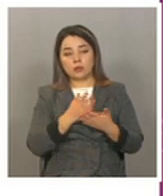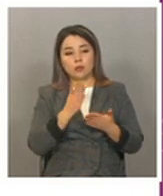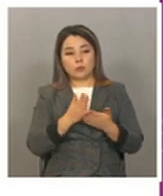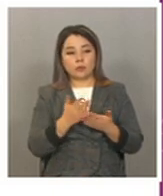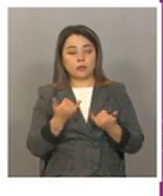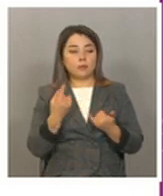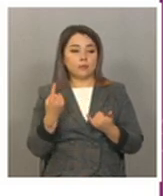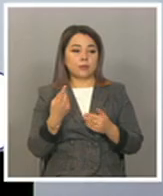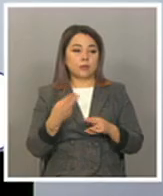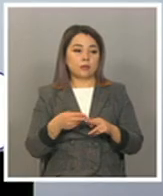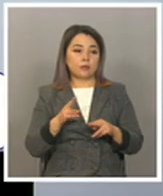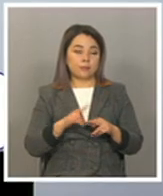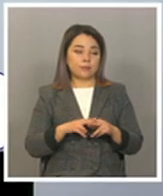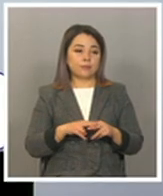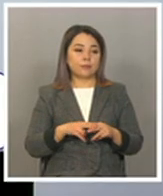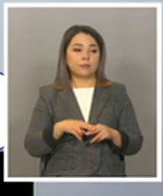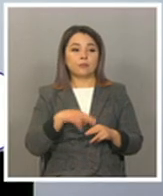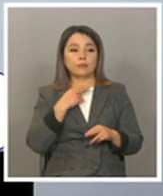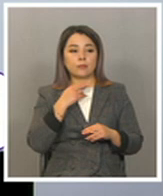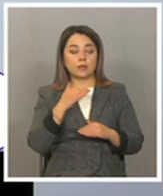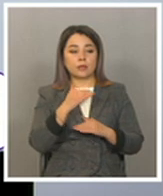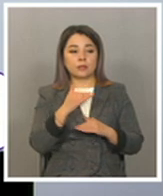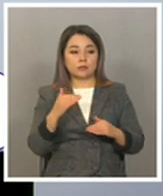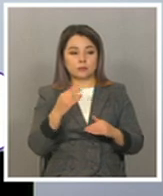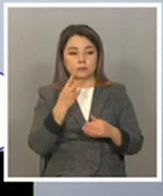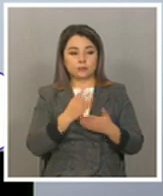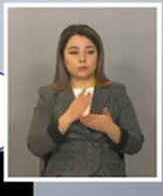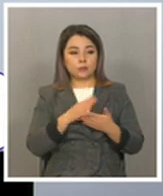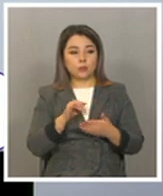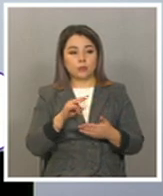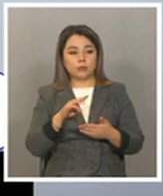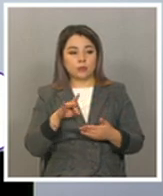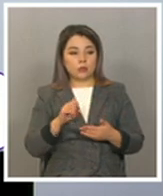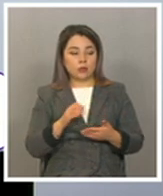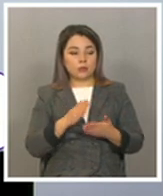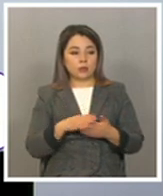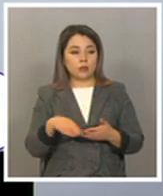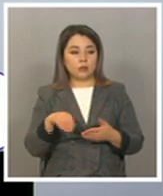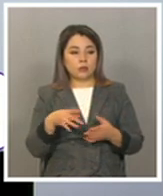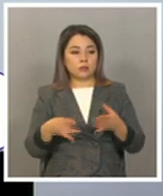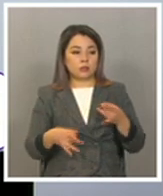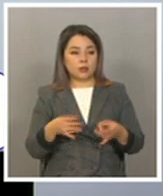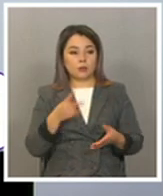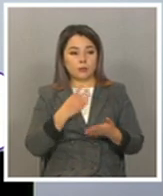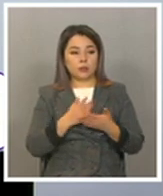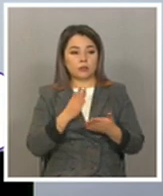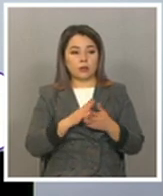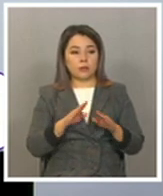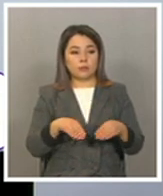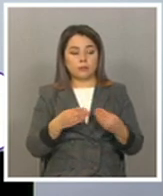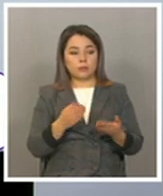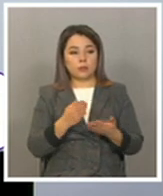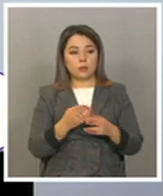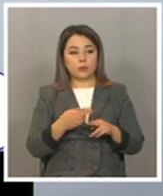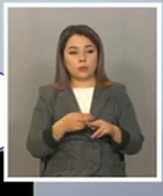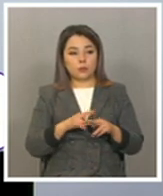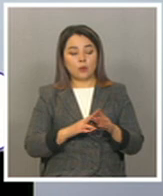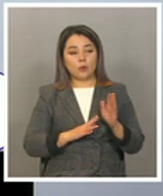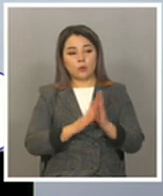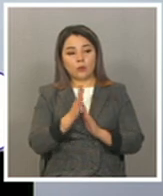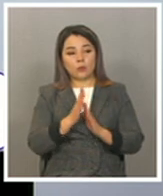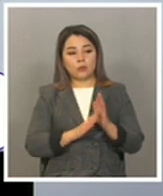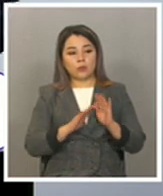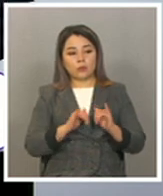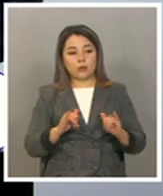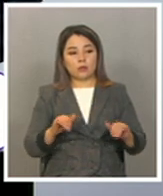бірінші кескінге қарайтын болсақ, бұнда тундралы сазды топырақтың кескіні берілген, оған қарайтын болсақ, өсімдік жамылғысын